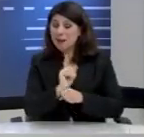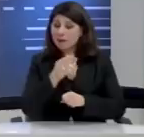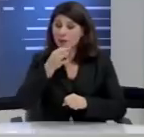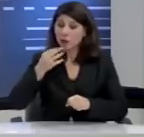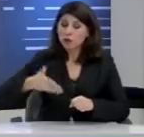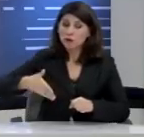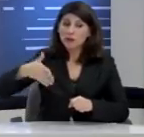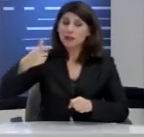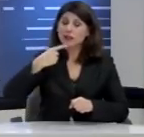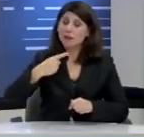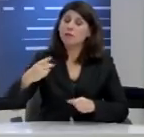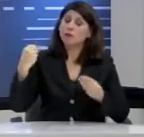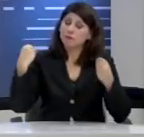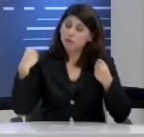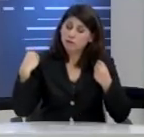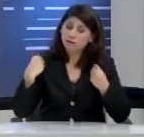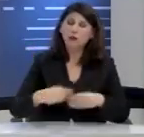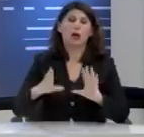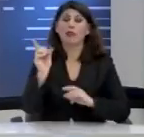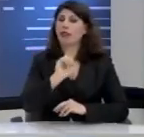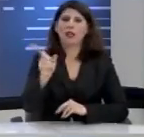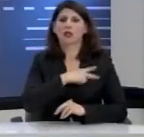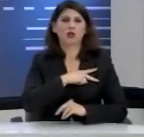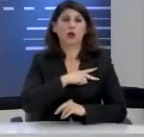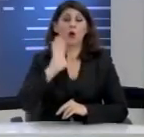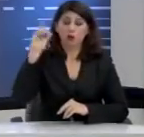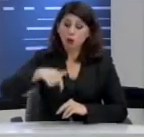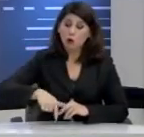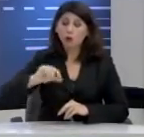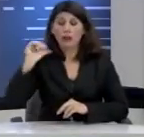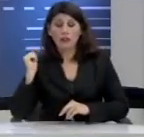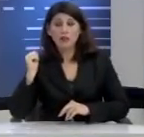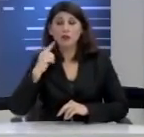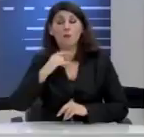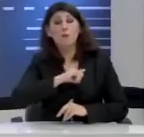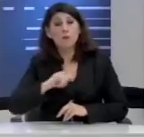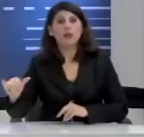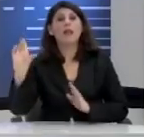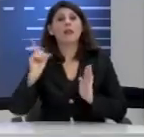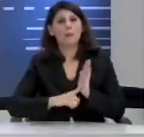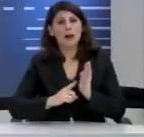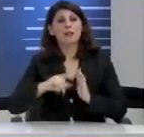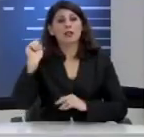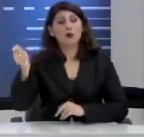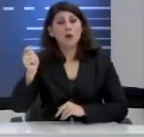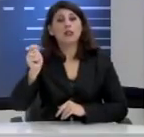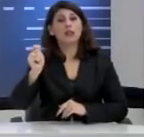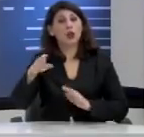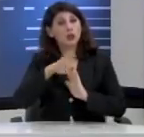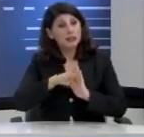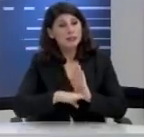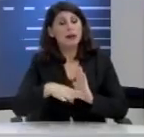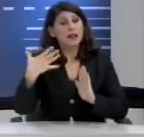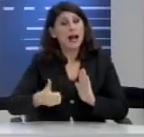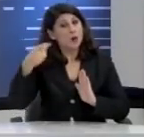Μητσοτάκης. Να καταδικάσει απερίφραστα και να πει ούτε τώρα, ούτε χθες, ούτε ποτέ δεν πρέπει στο πολιτικό σύστημα να